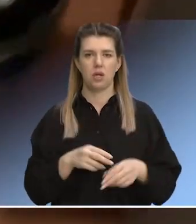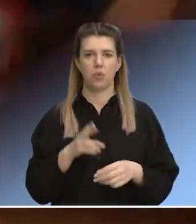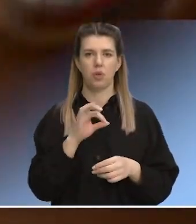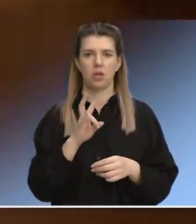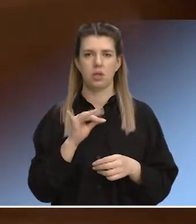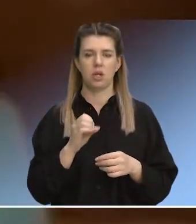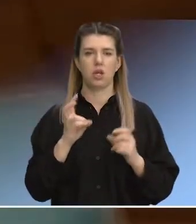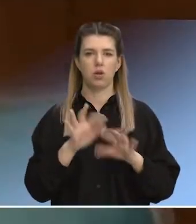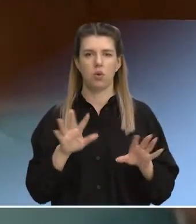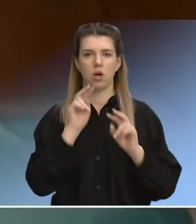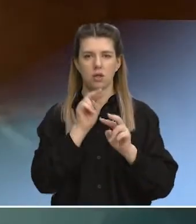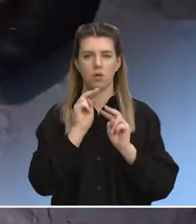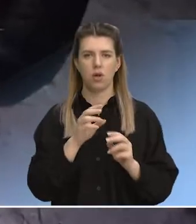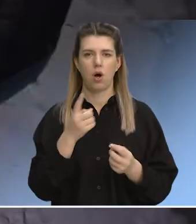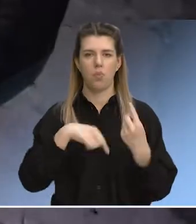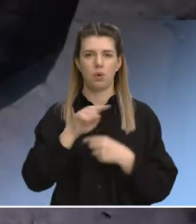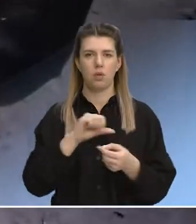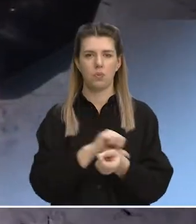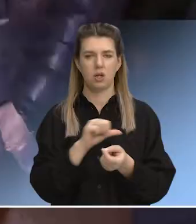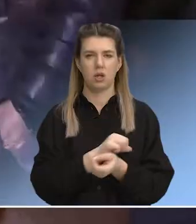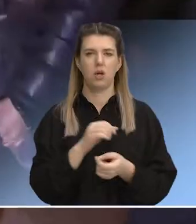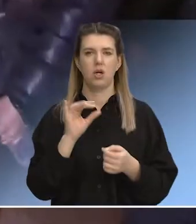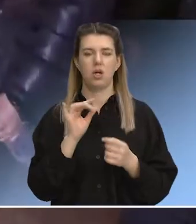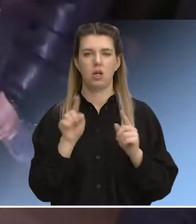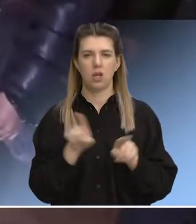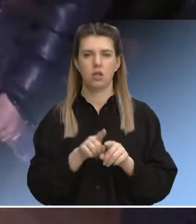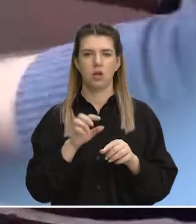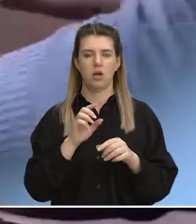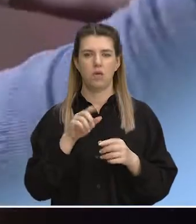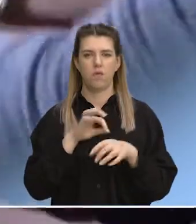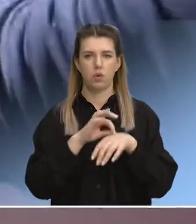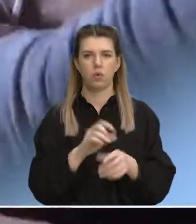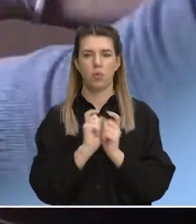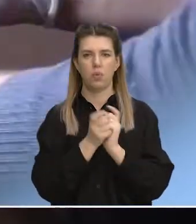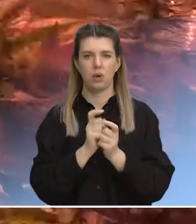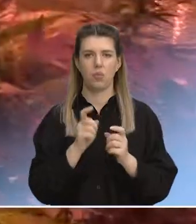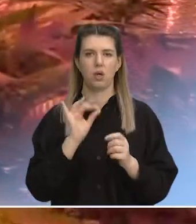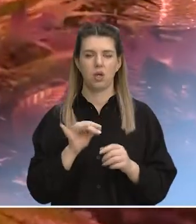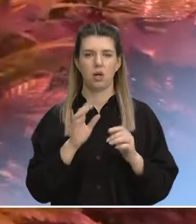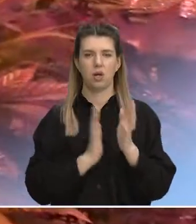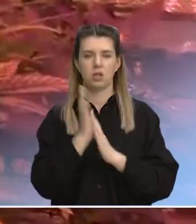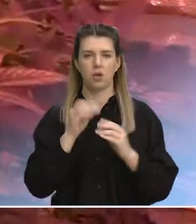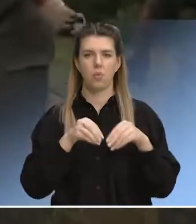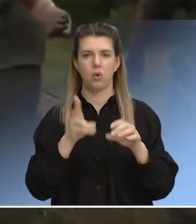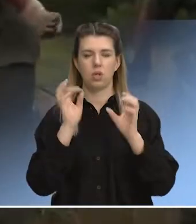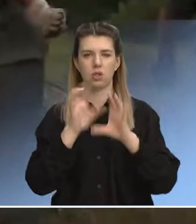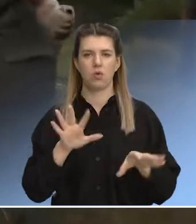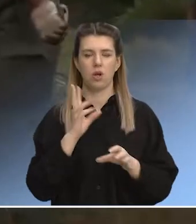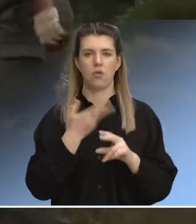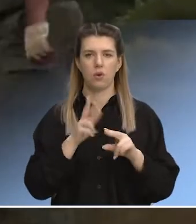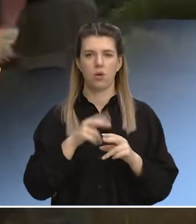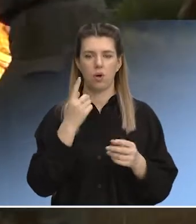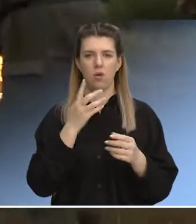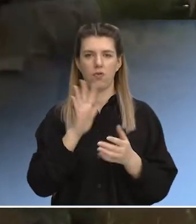Специалисты подразделения не только контролируют оборот психотропных веществ, но и ведут борьбу с незаконным насаждением растений, из которых